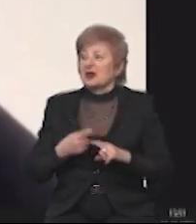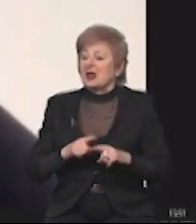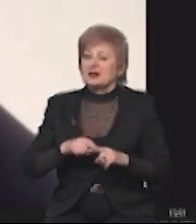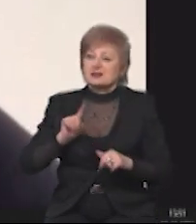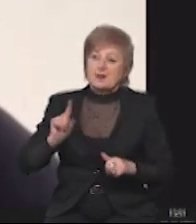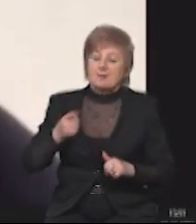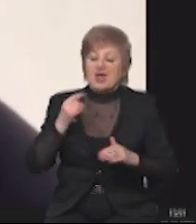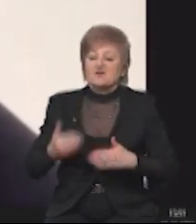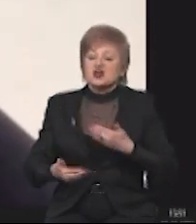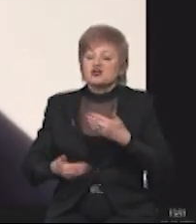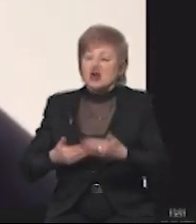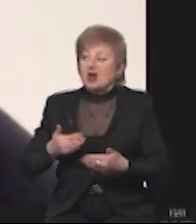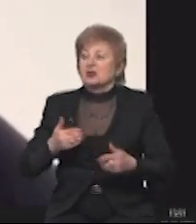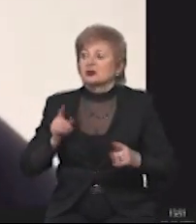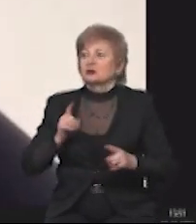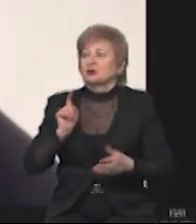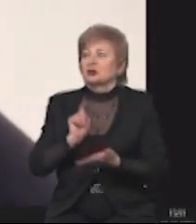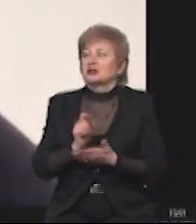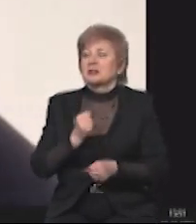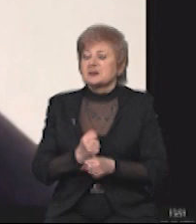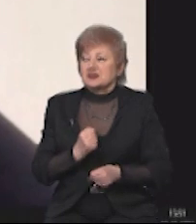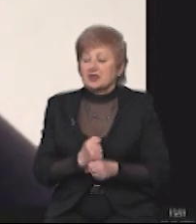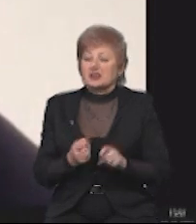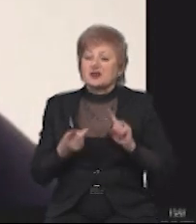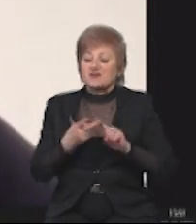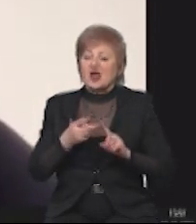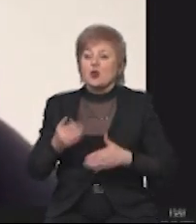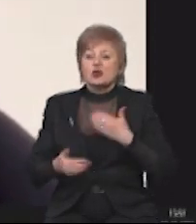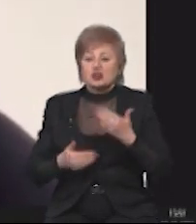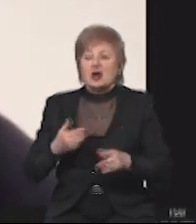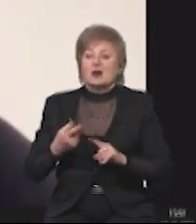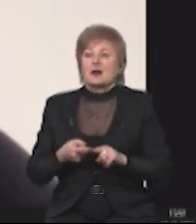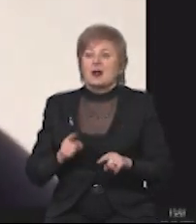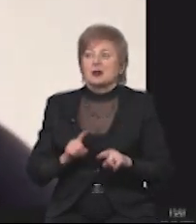первый шаг, что должно сделать государство. Второй шаг – это